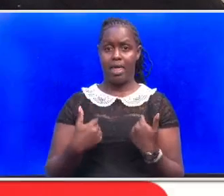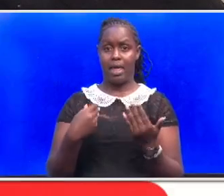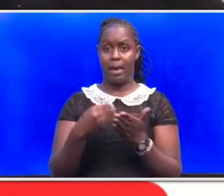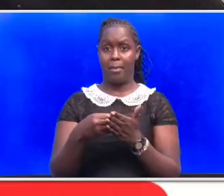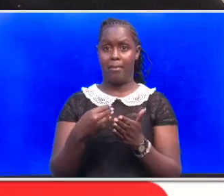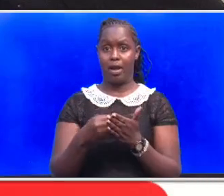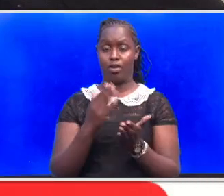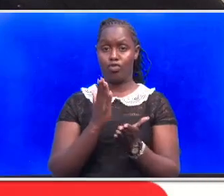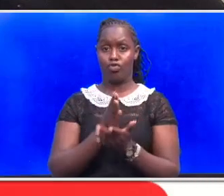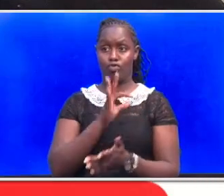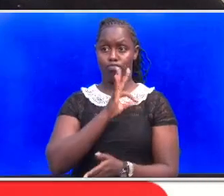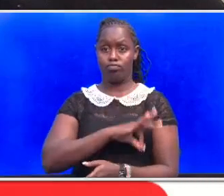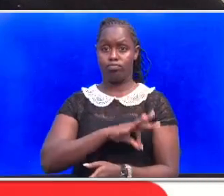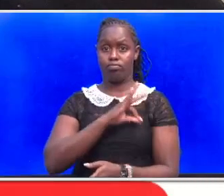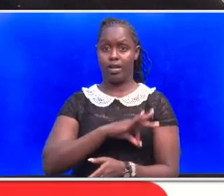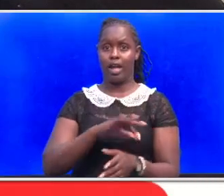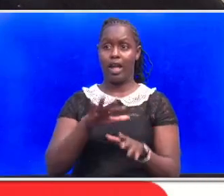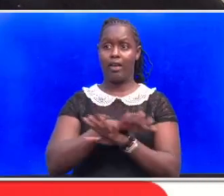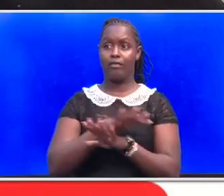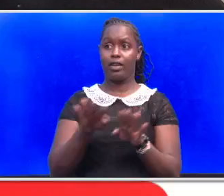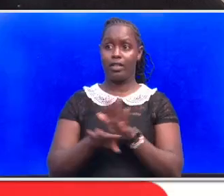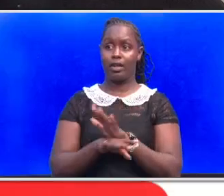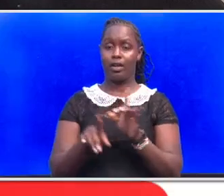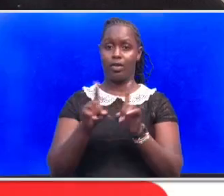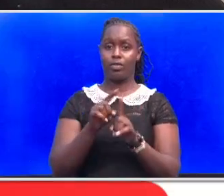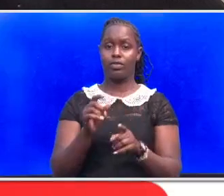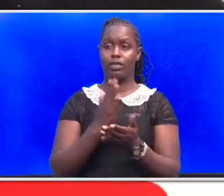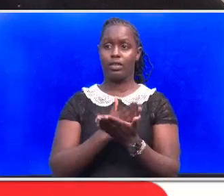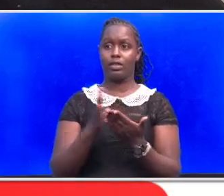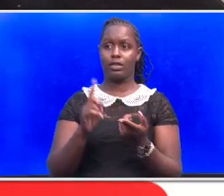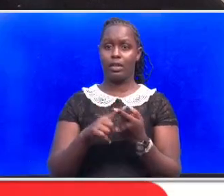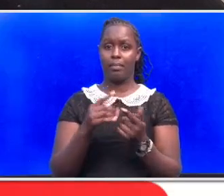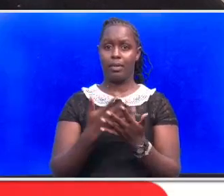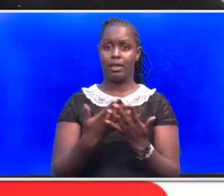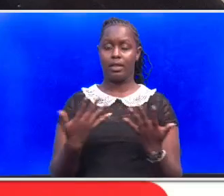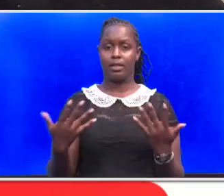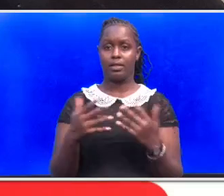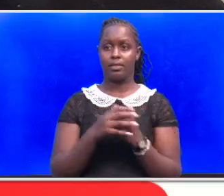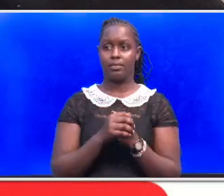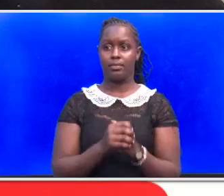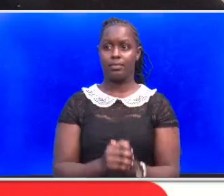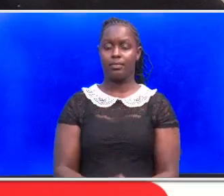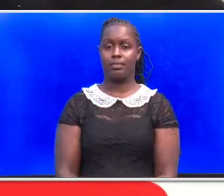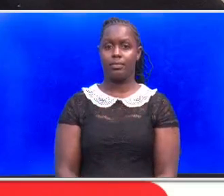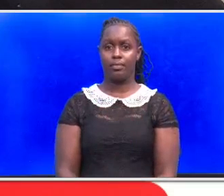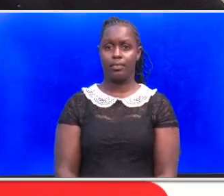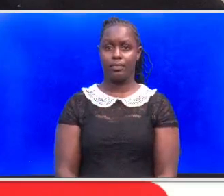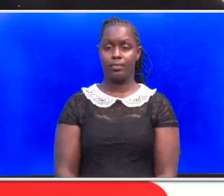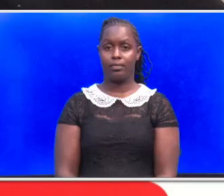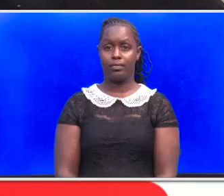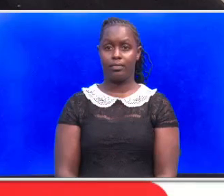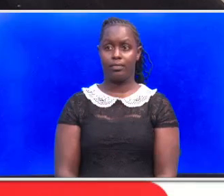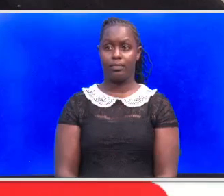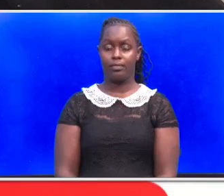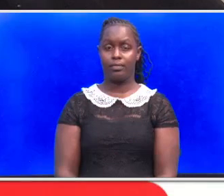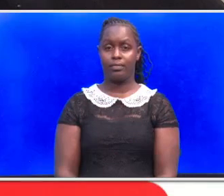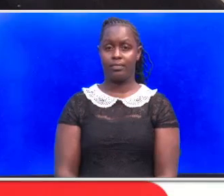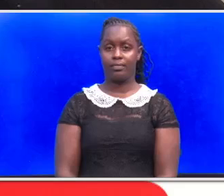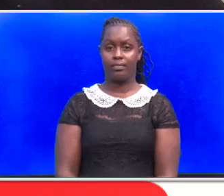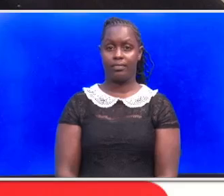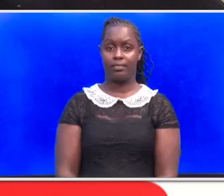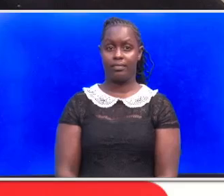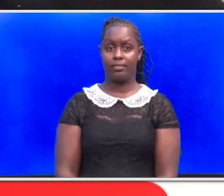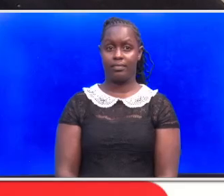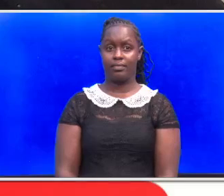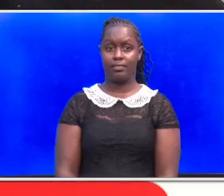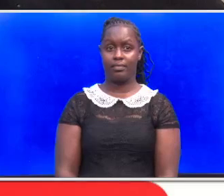from endorsements and a number of lives as well. Yeah, so TikTok has been a great deal to me, and as a public